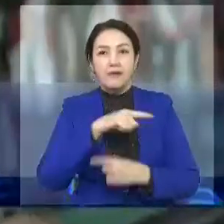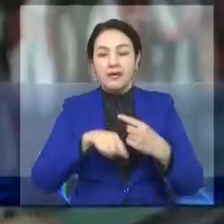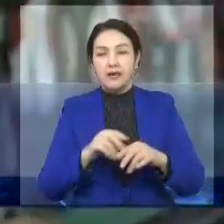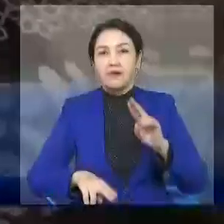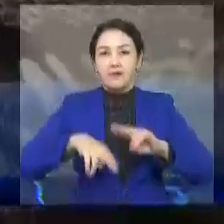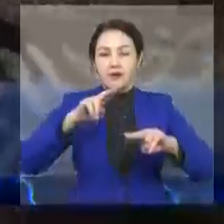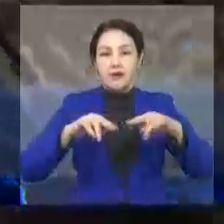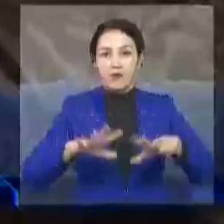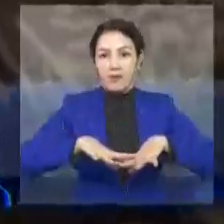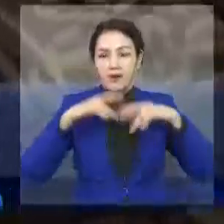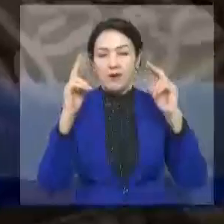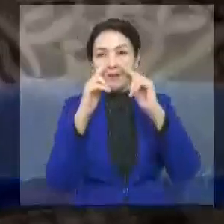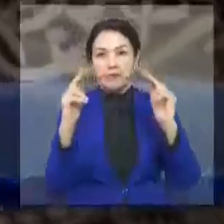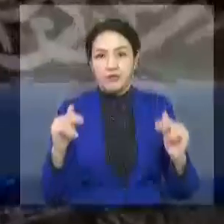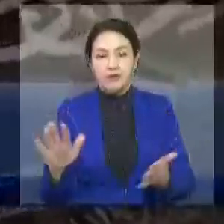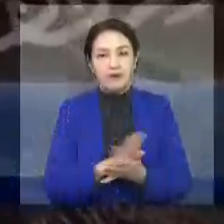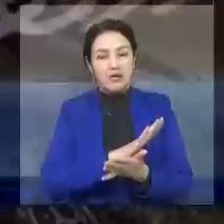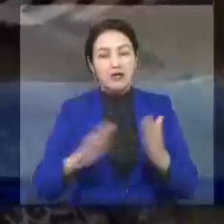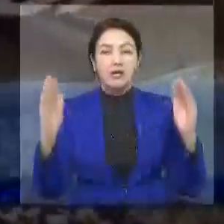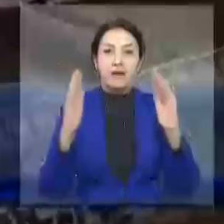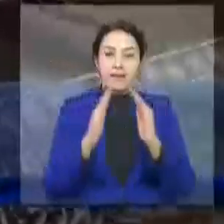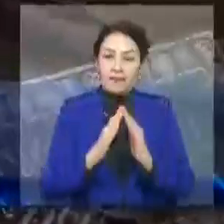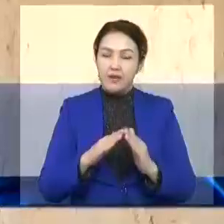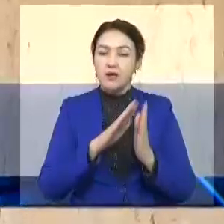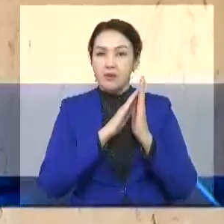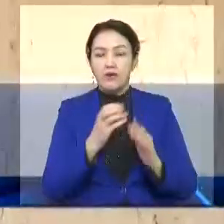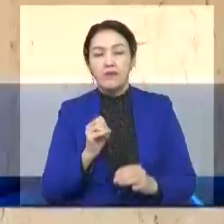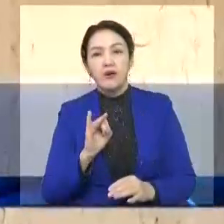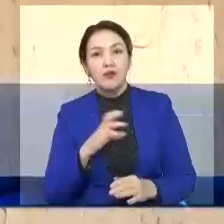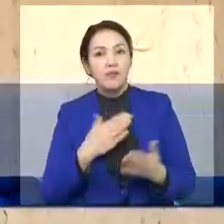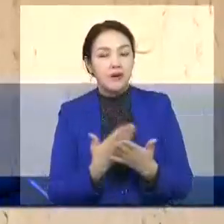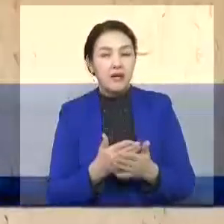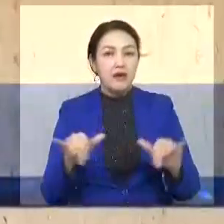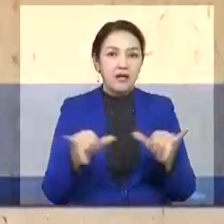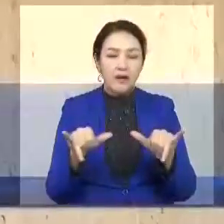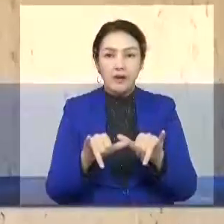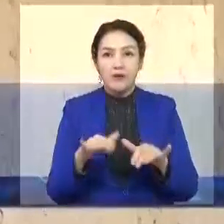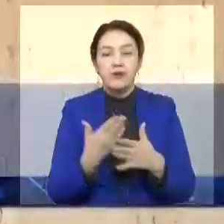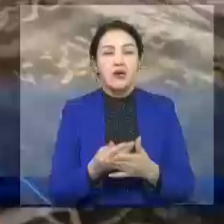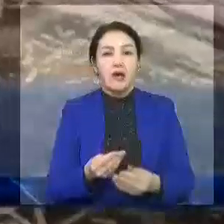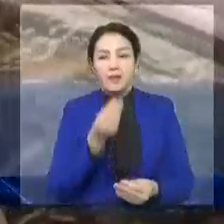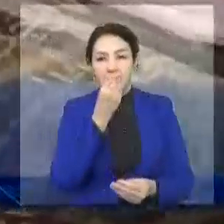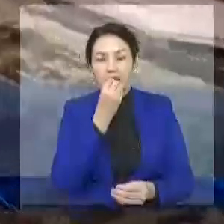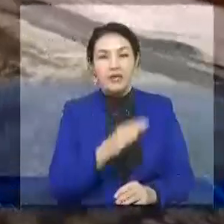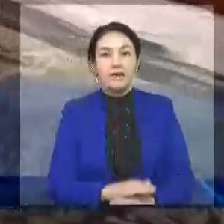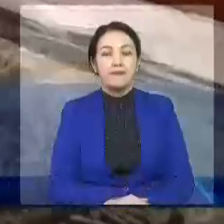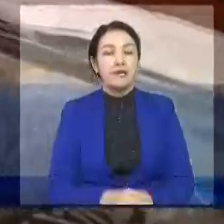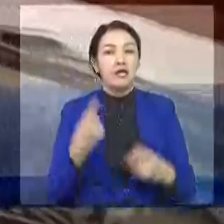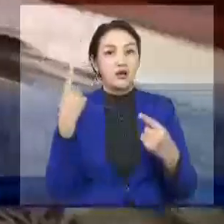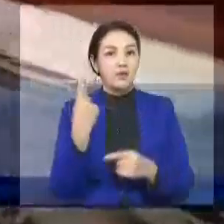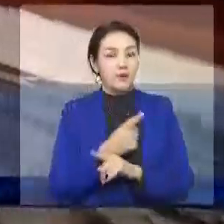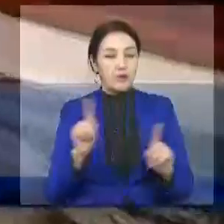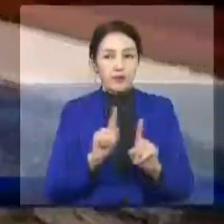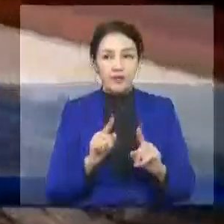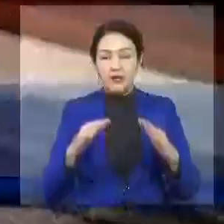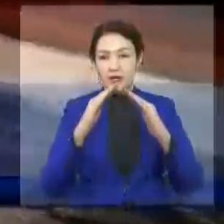возведен большой мемориальный комплекс с бесплатным домом для ночлега паломников и столовой для проведения поминального обеда. Однако из-за того,